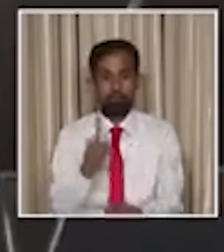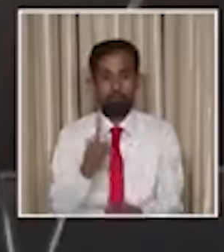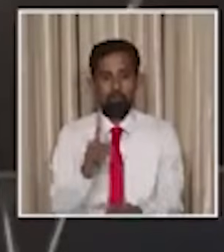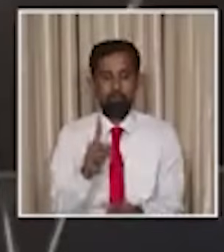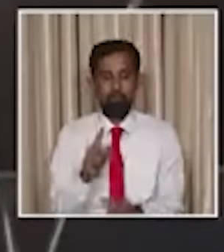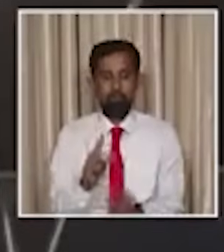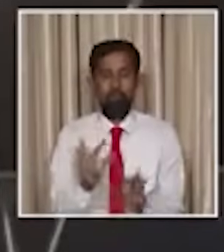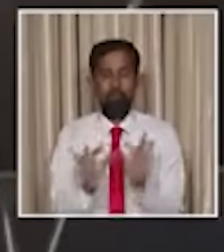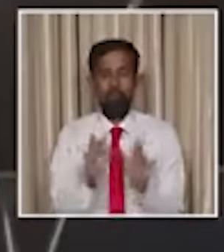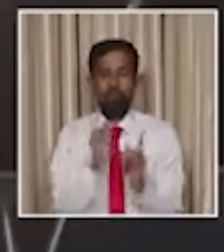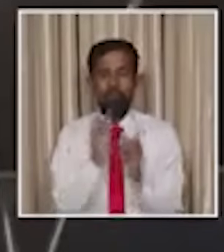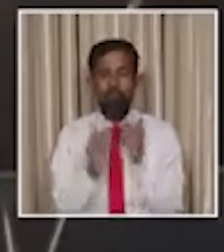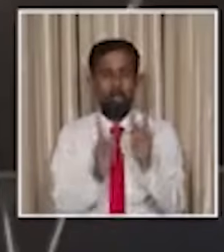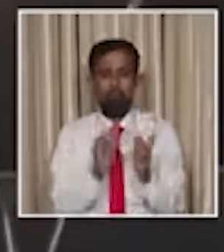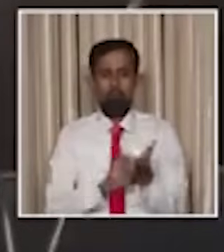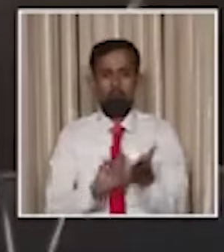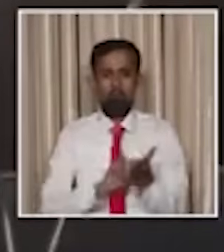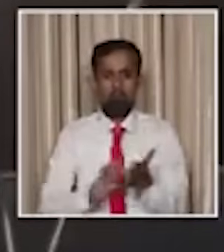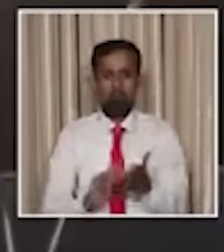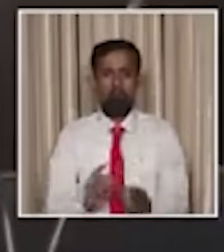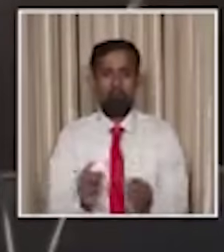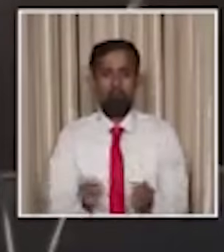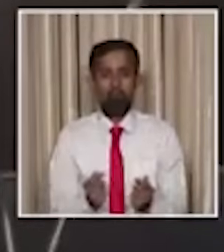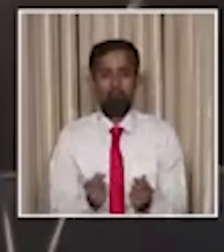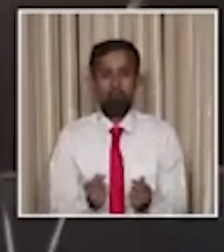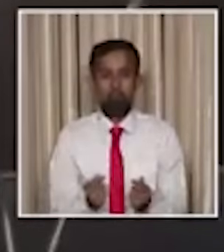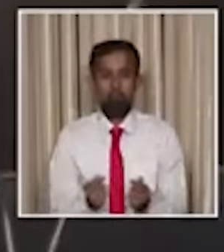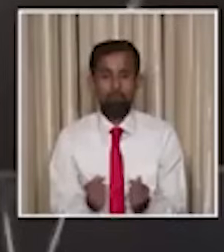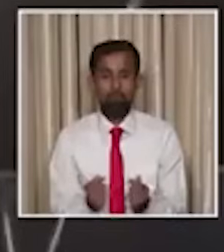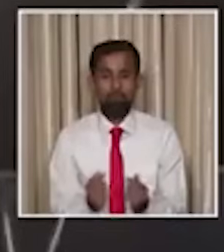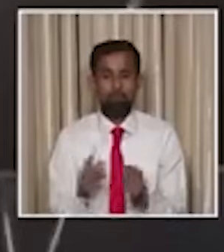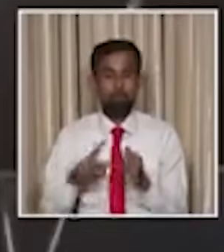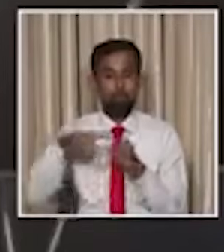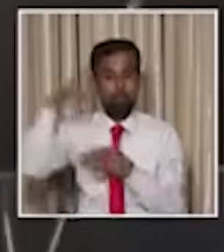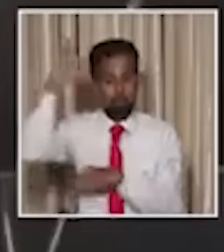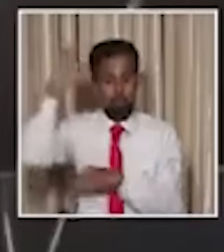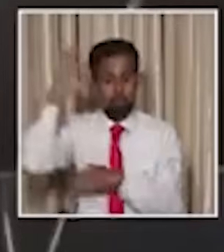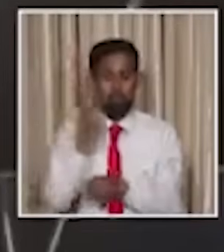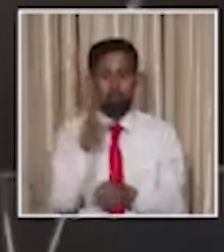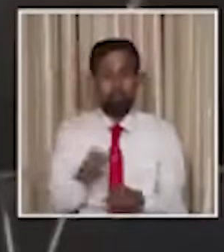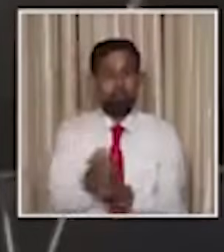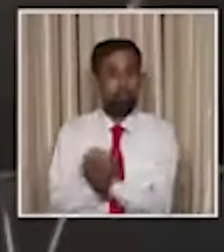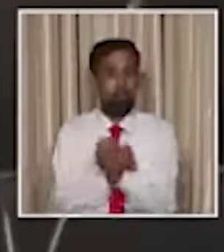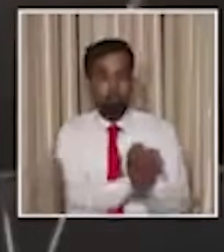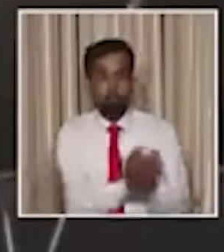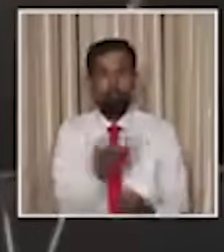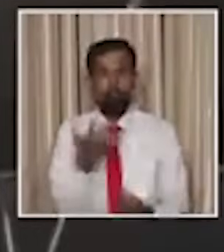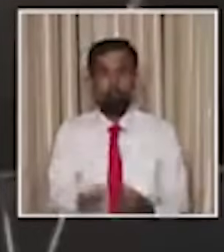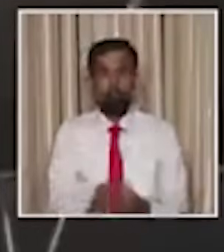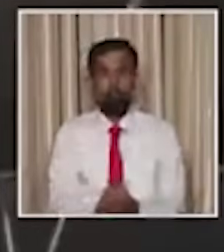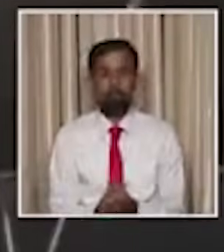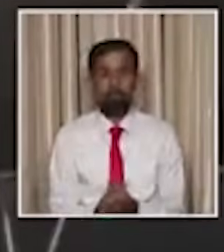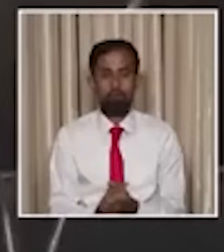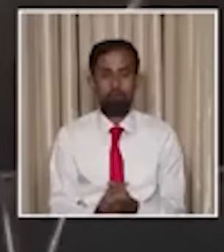ஒரு கவிதை எழுதினான் என்பதற்காக நலிமியாவிலே கட்டுக்கொண்டிருந்த ஒரு பட்டதாரி அநியாயமாக சிறையிலே கொண்டு போய் அடைத்து இன்று அவரை சர்வதேச பயங்கரவாதி லிஸ்டிலே